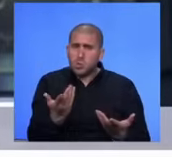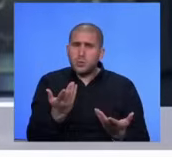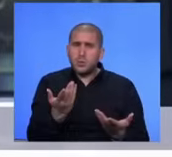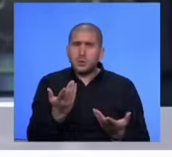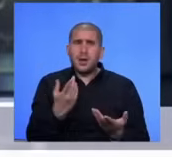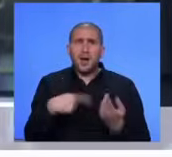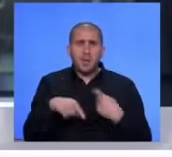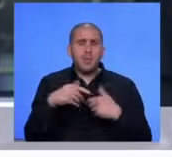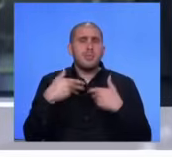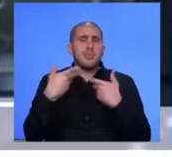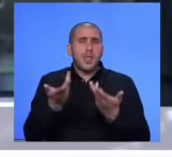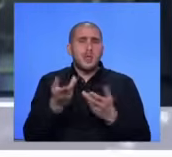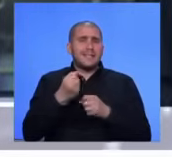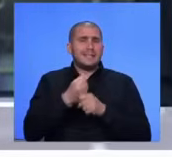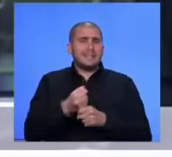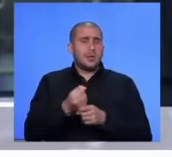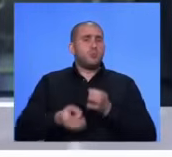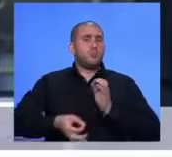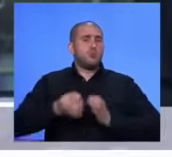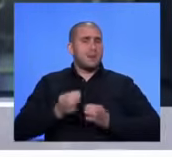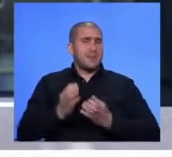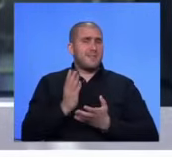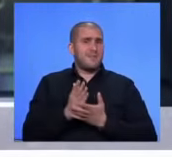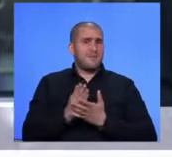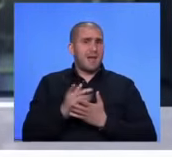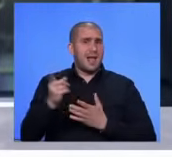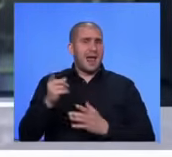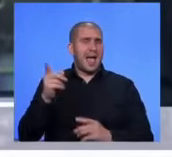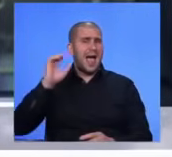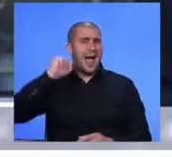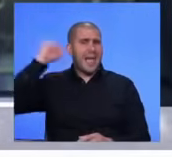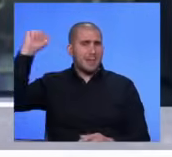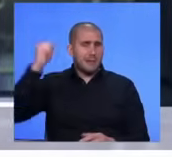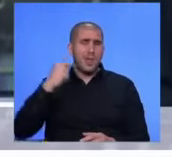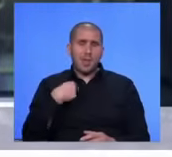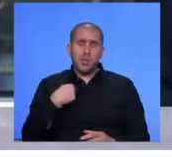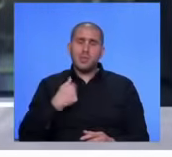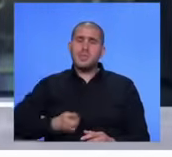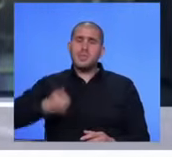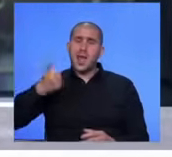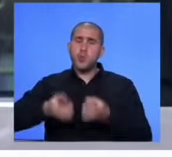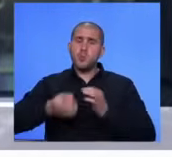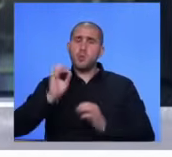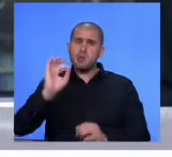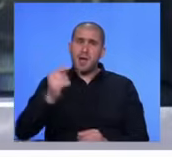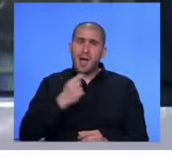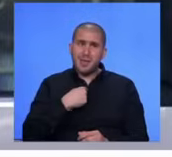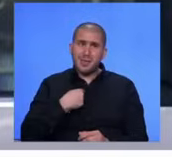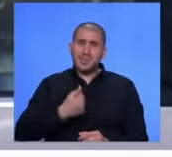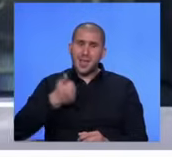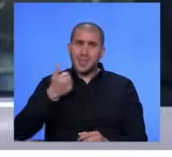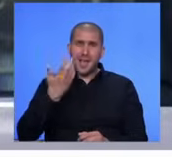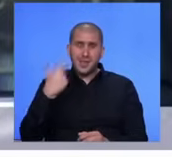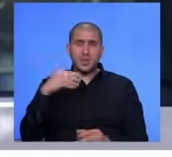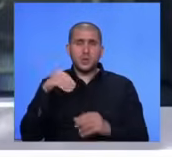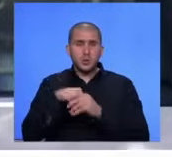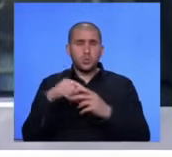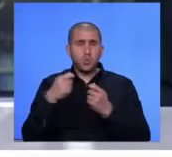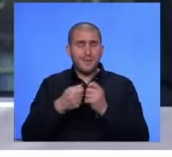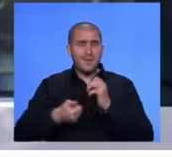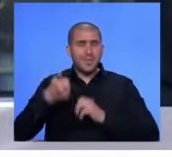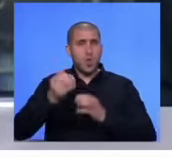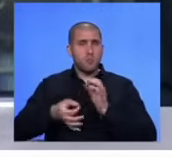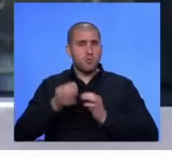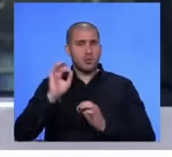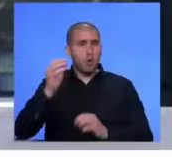אנחנו נתנו ייצוג משפטי לאייכמן. אנחנו ניהלנו את משפטו, אני ניהלתי, או הייתי שותף לניהול המשפט